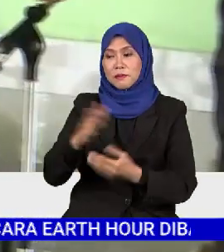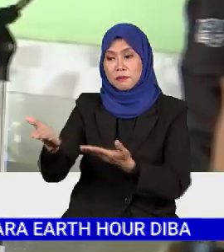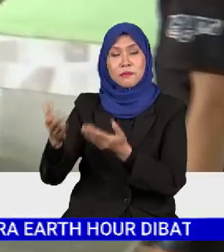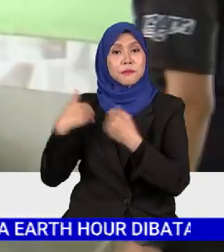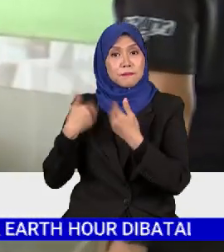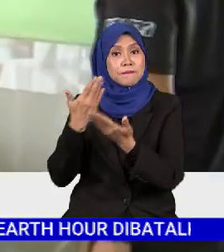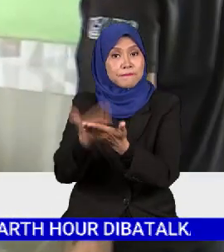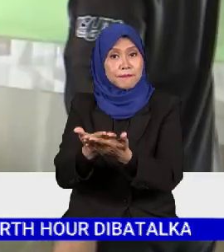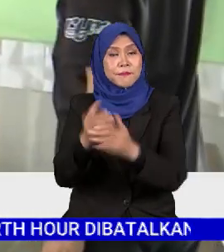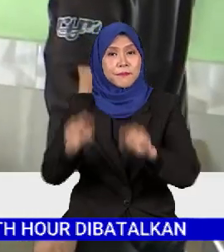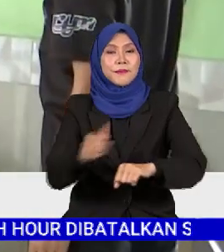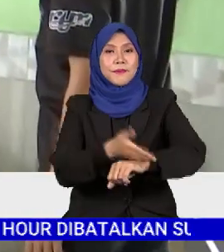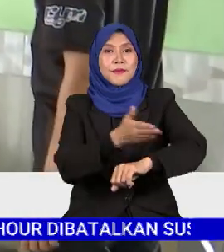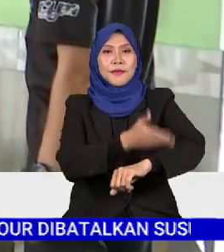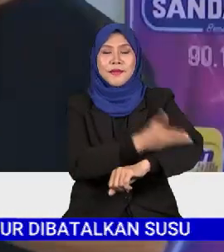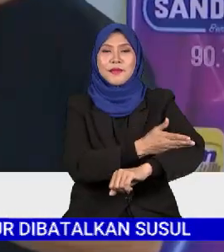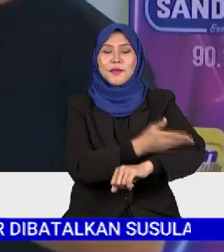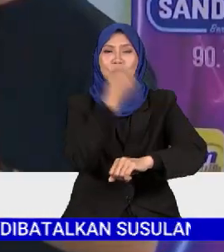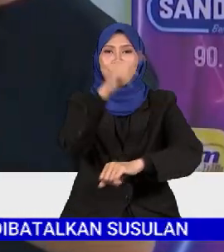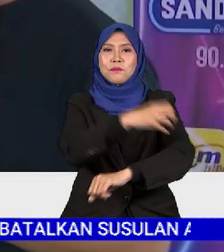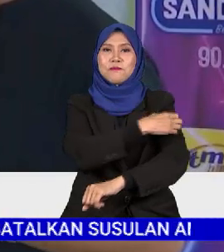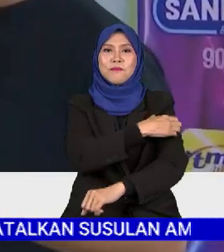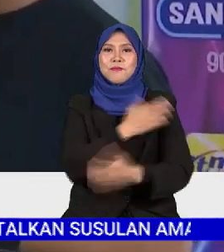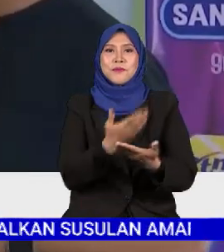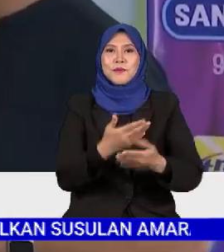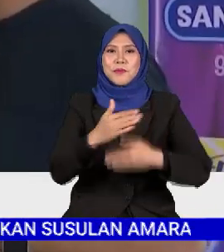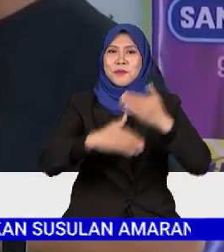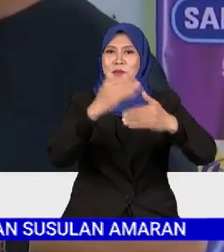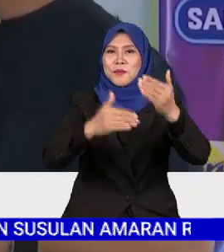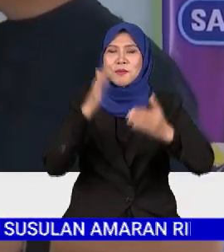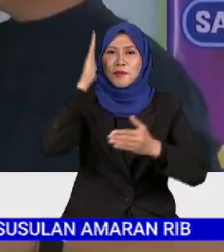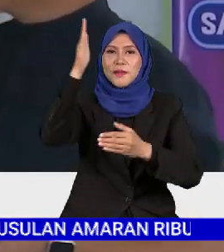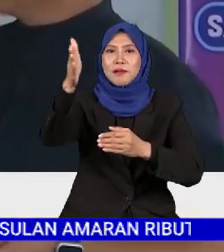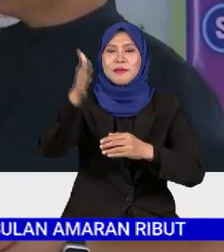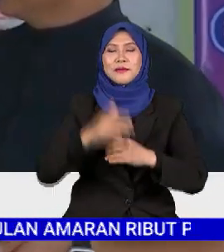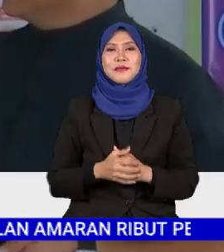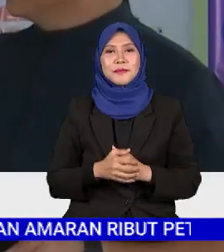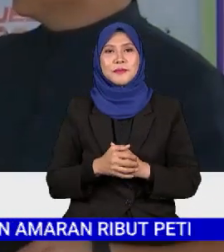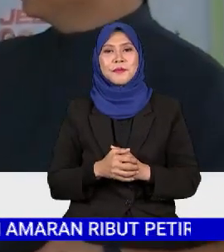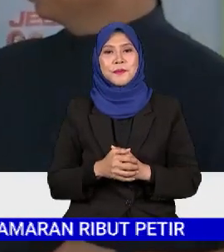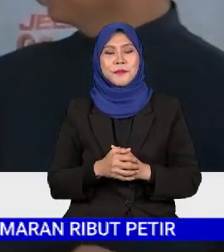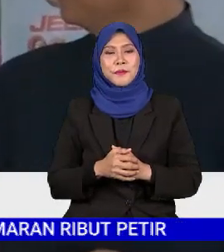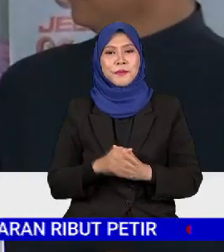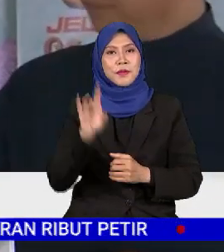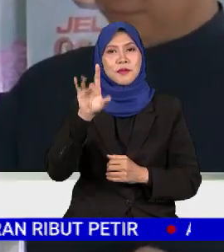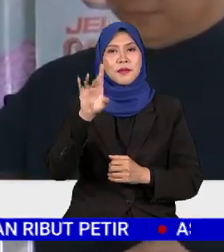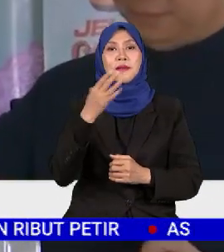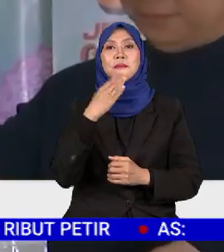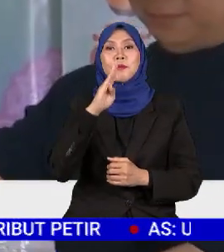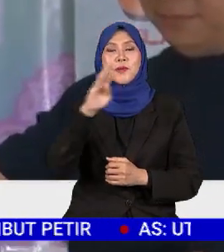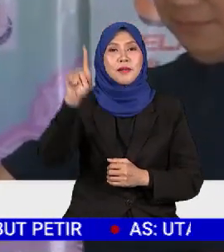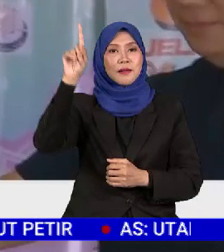cadangan untuk penambahbaikan bagi memperkasa lagi program Jelajah Ramadan pada masa akan datang, Datuk? InsyaAllah,